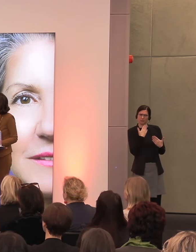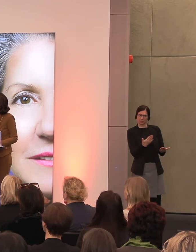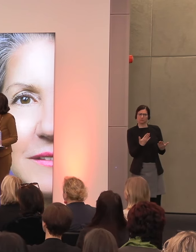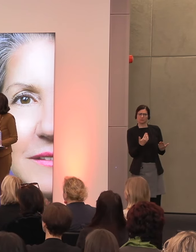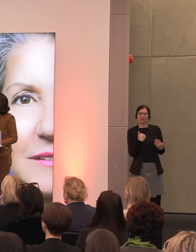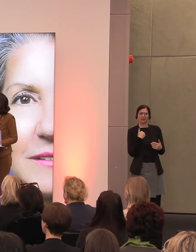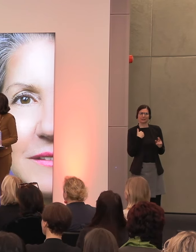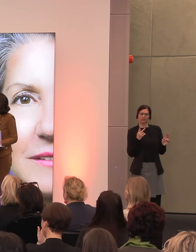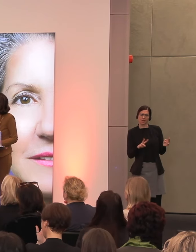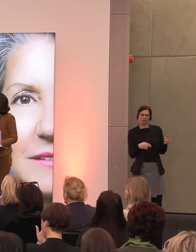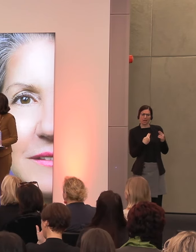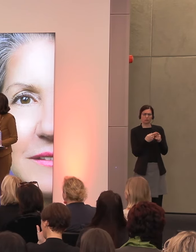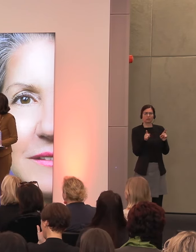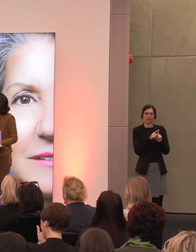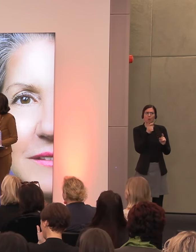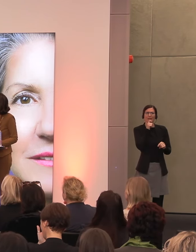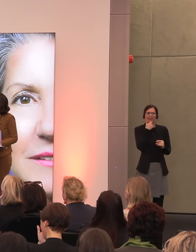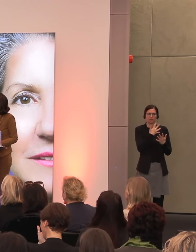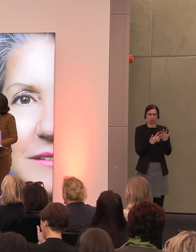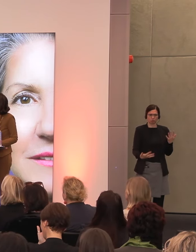erlauben, auf Englisch zu antworten.